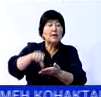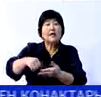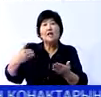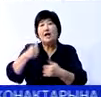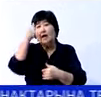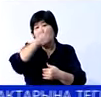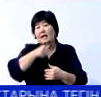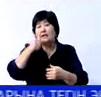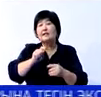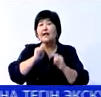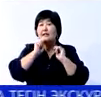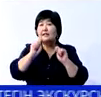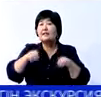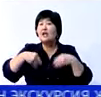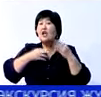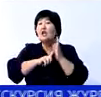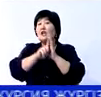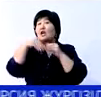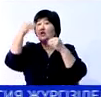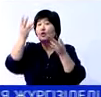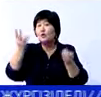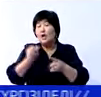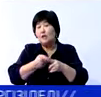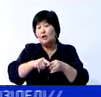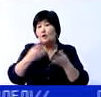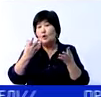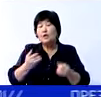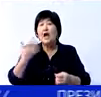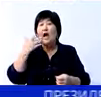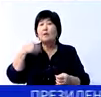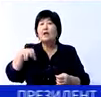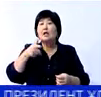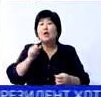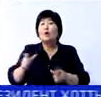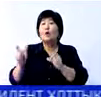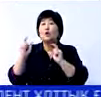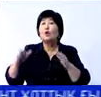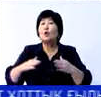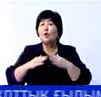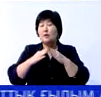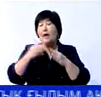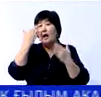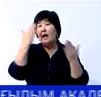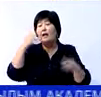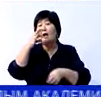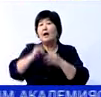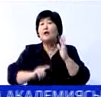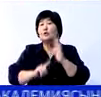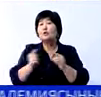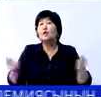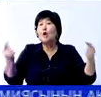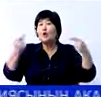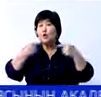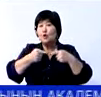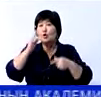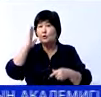жылдық сыйлықтарды жеткізуі тиіс. Ресми көздерге сүйенсек, дәл осы күні Американың Dragon атты жүк кемесі де халықаралық ғарыш станциясымен түйіспек.